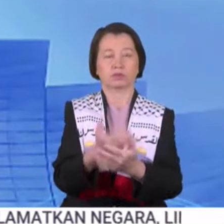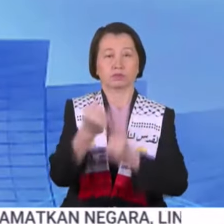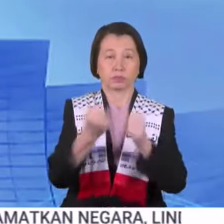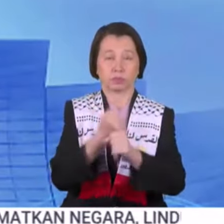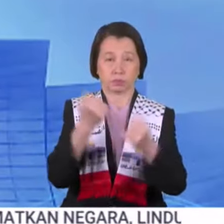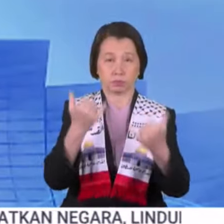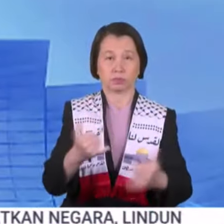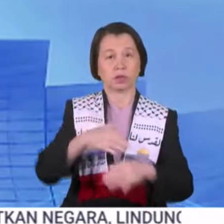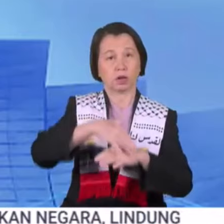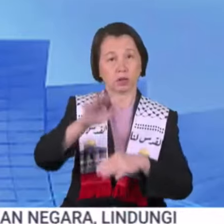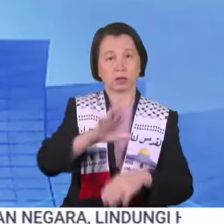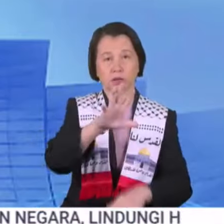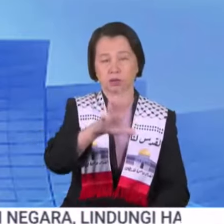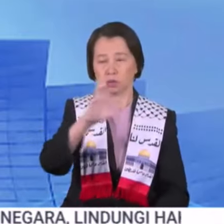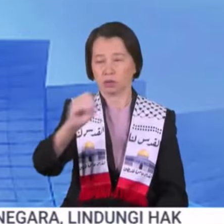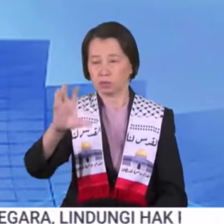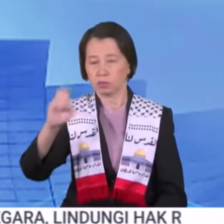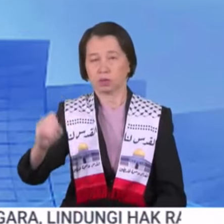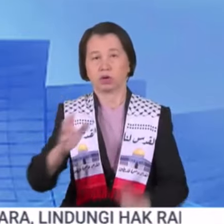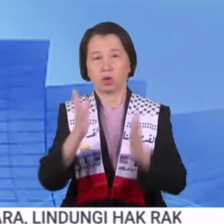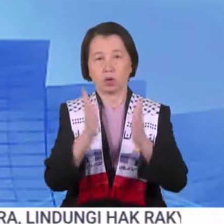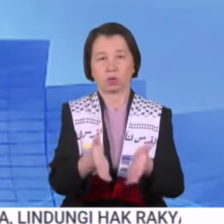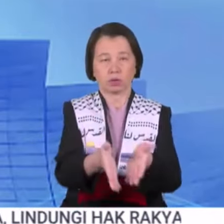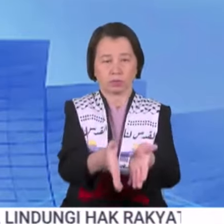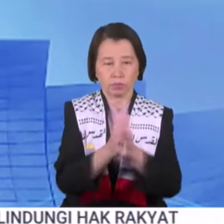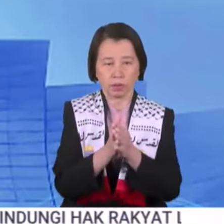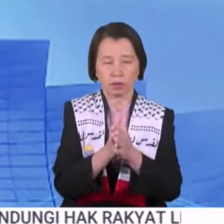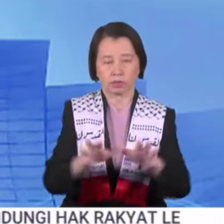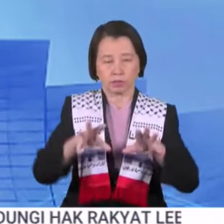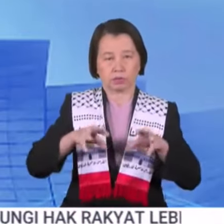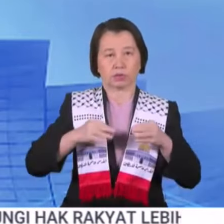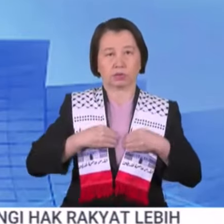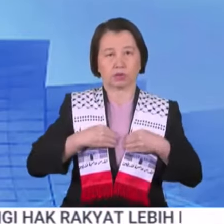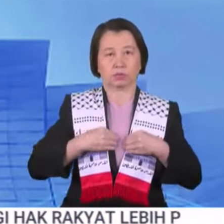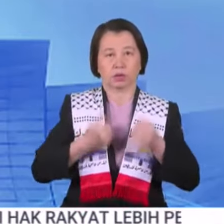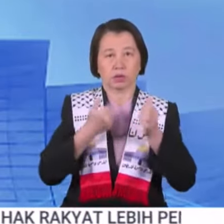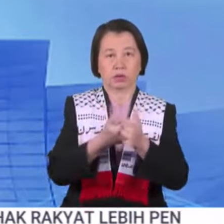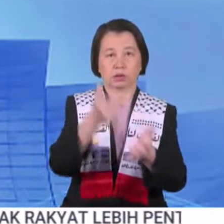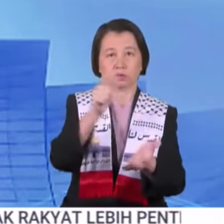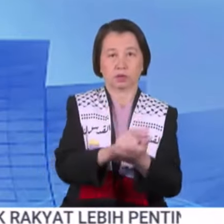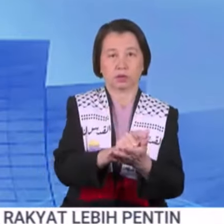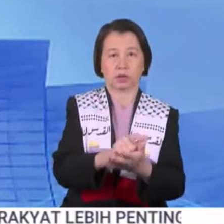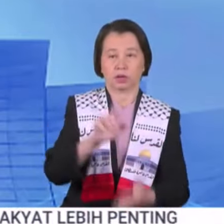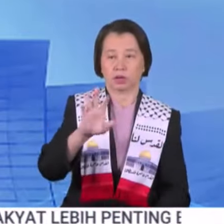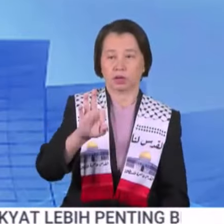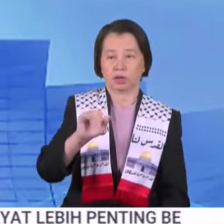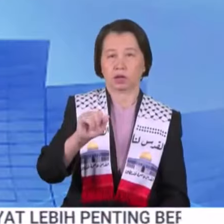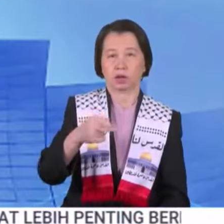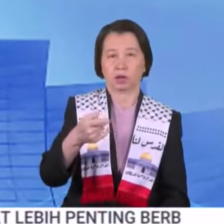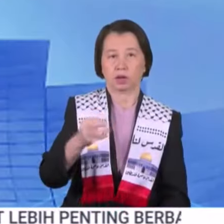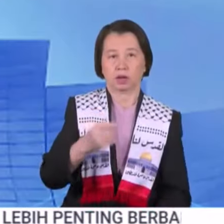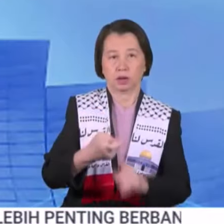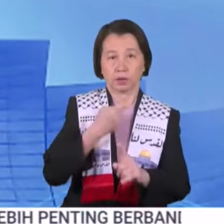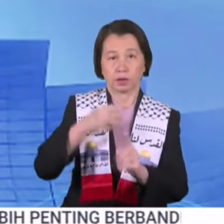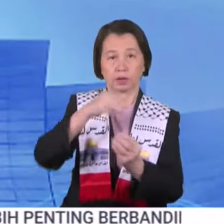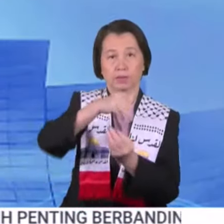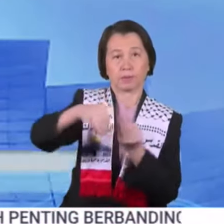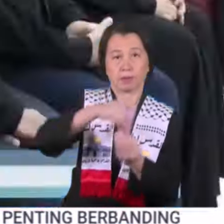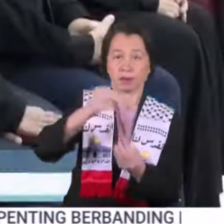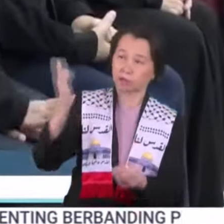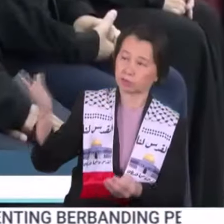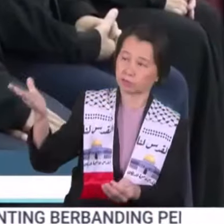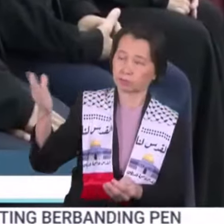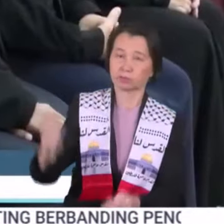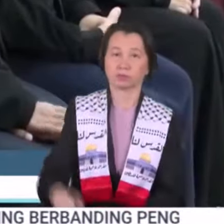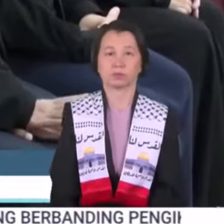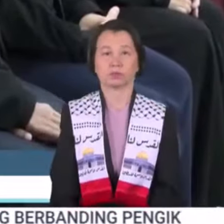memberangsangkan. Tahun ini sahaja lebih 500 permohonan diterima. Ikuti laporan disediakan Fahmi Matno dari Mekah.